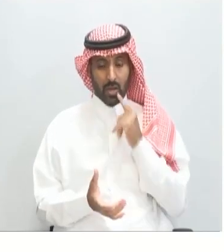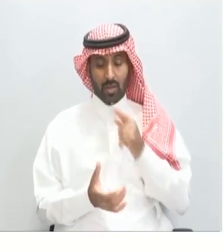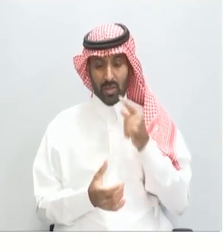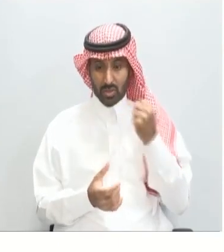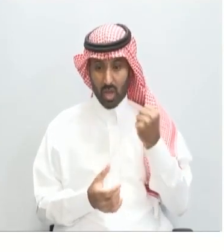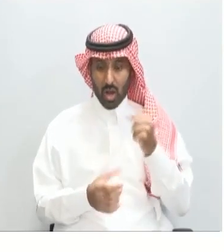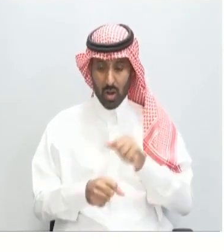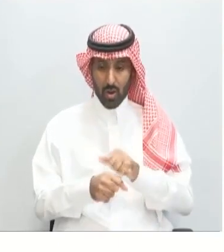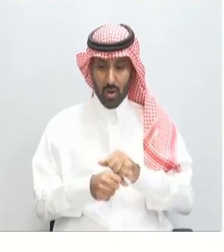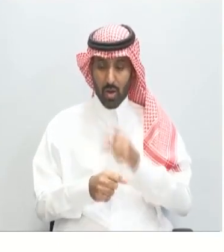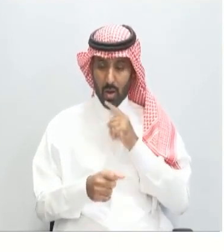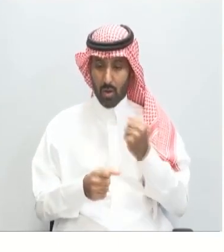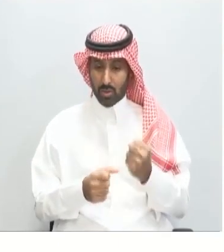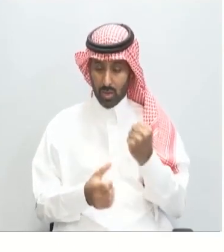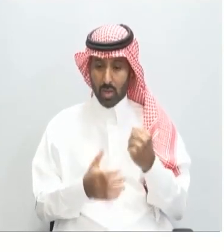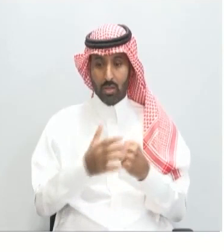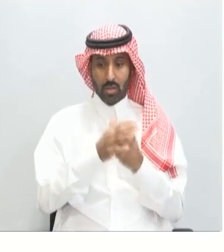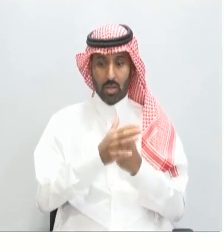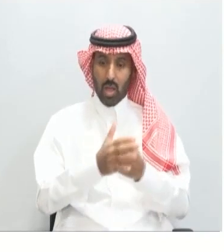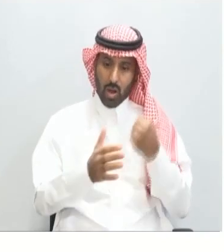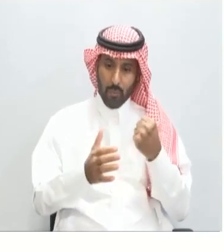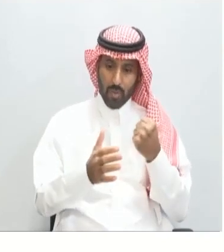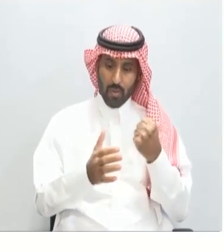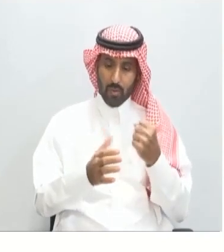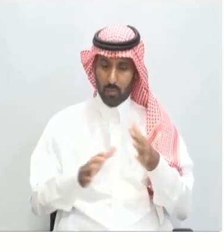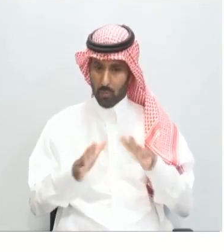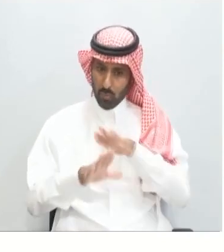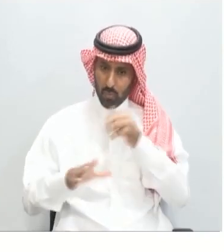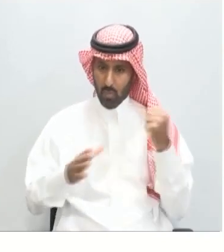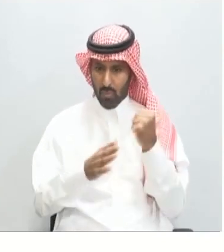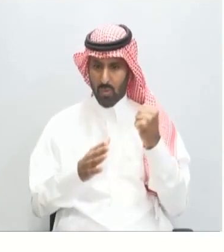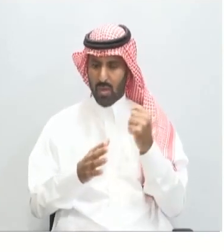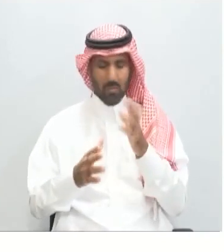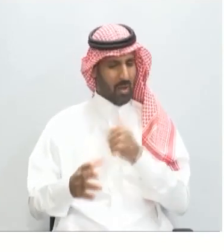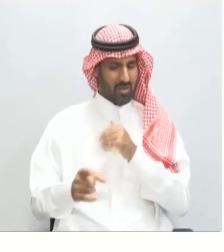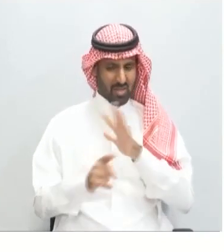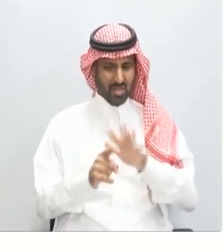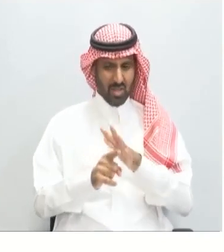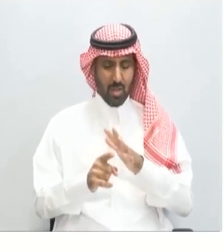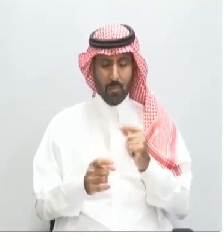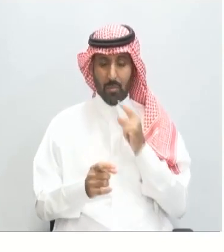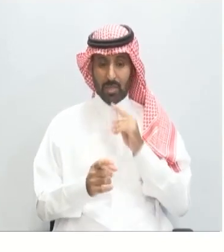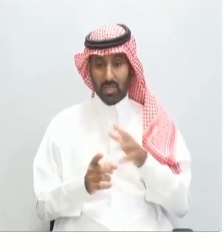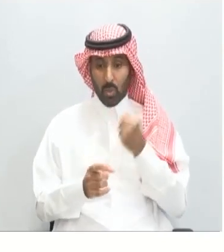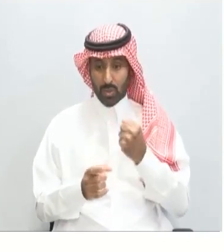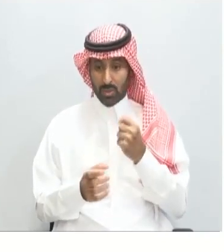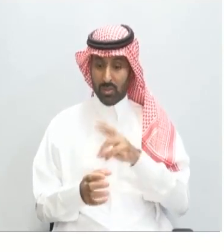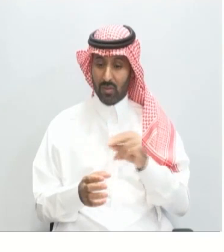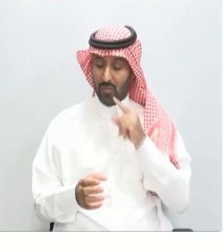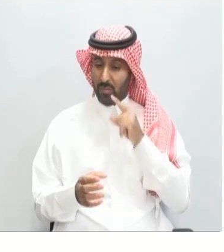صخريه واساساتها قويه ابنائي وبنات الطلاب قد لا تتاثر بالزلزال